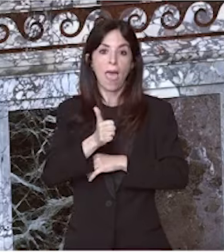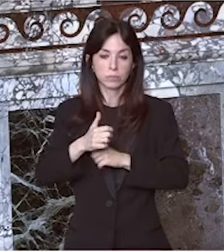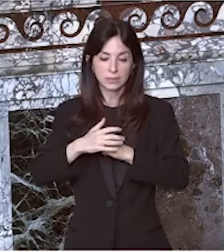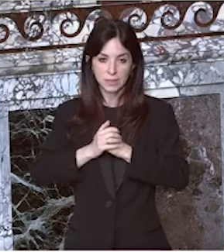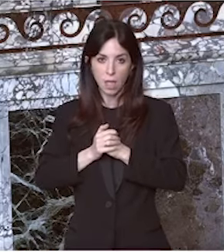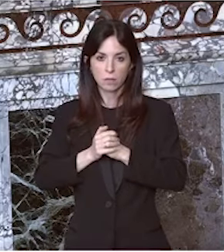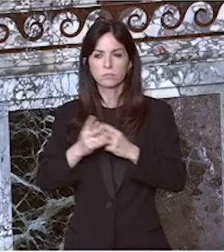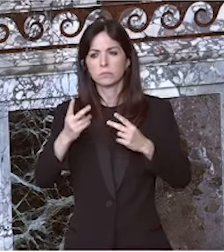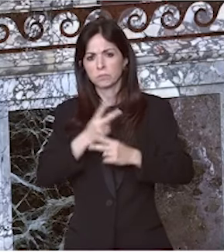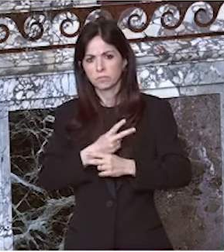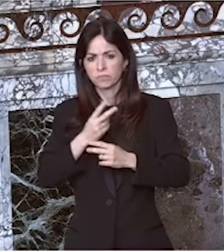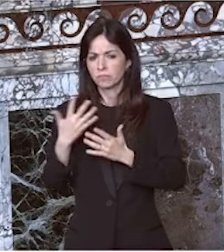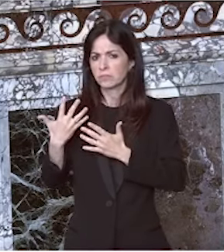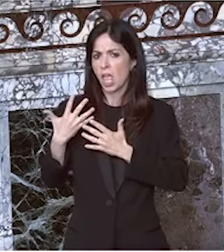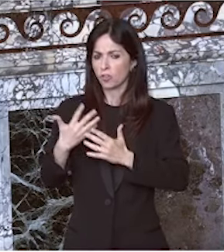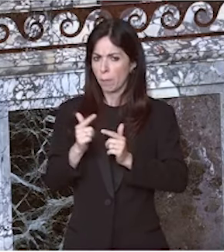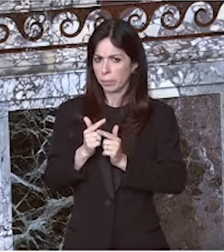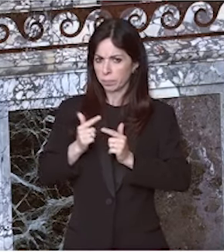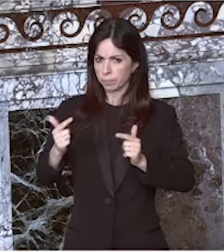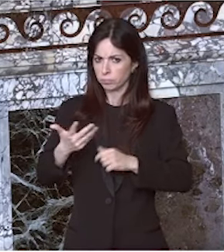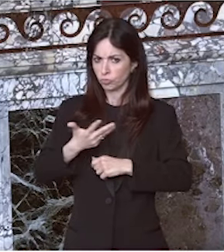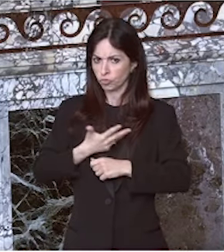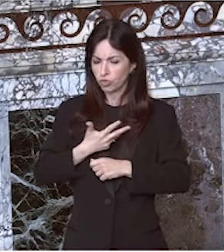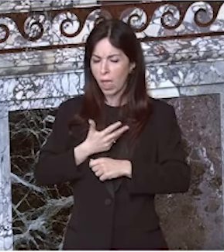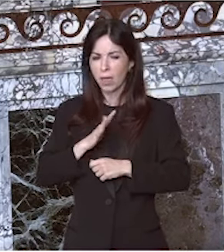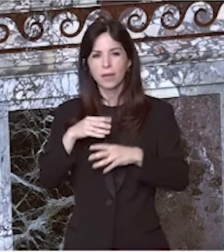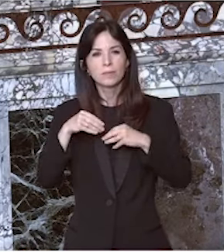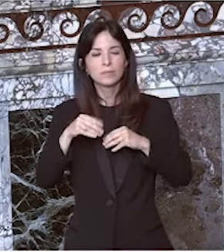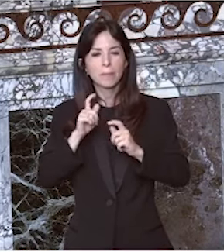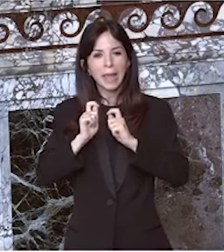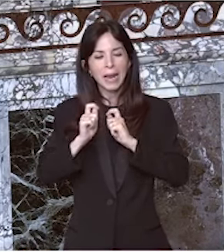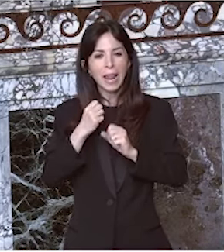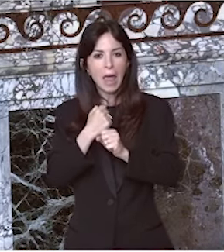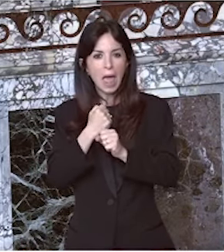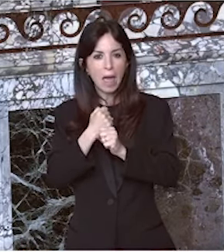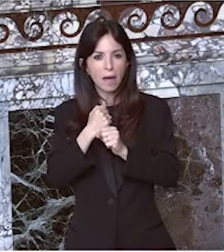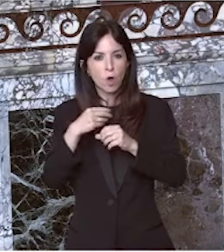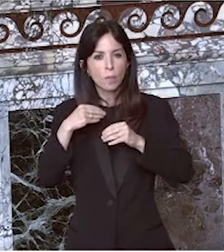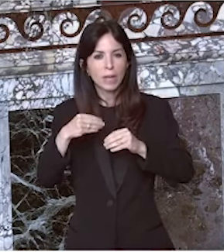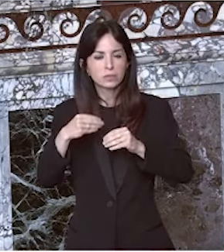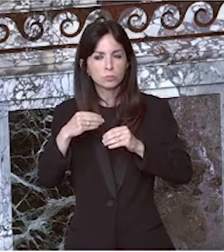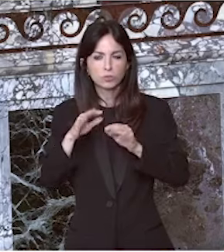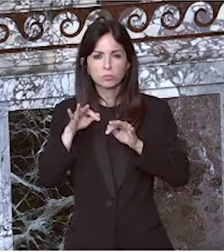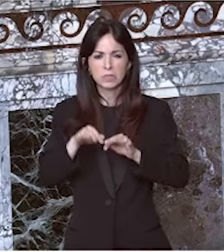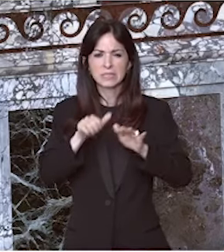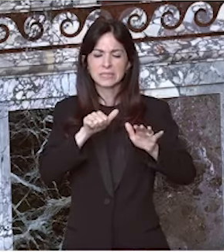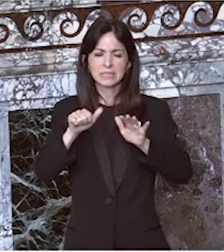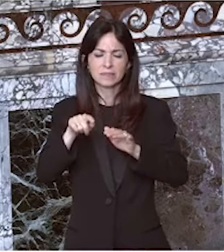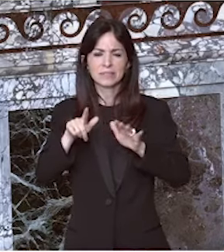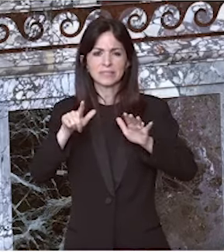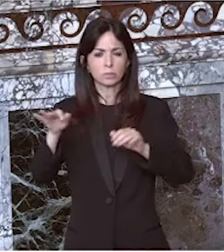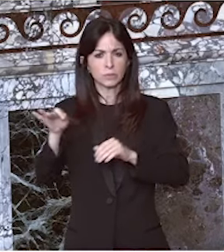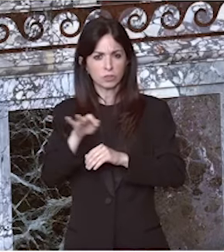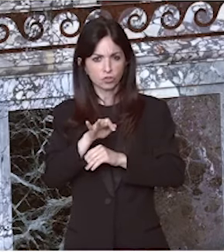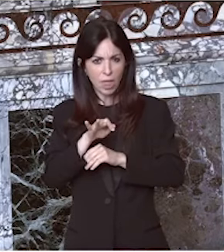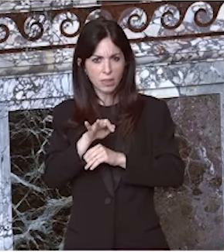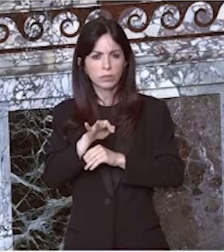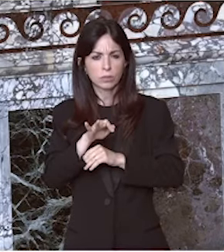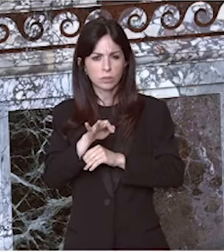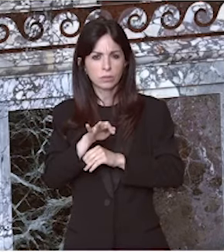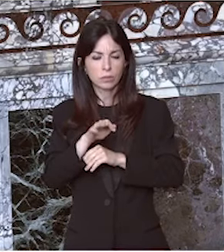Nonostante la crescita dell'ultimo decennio, la partecipazione al mercato del lavoro, pari al 66,7%, rimane di 8